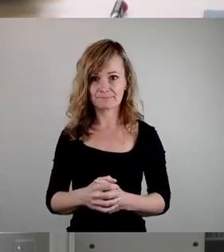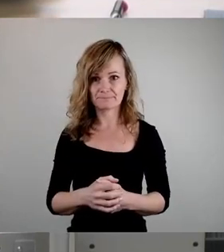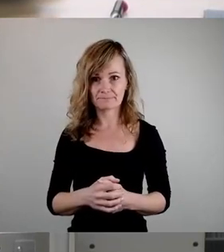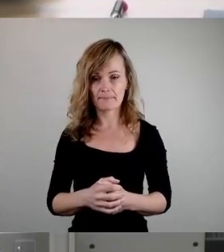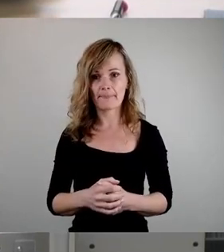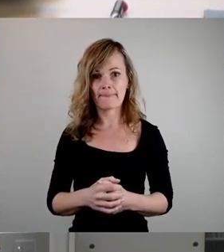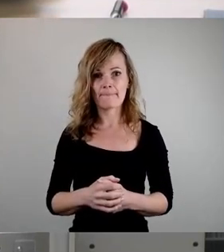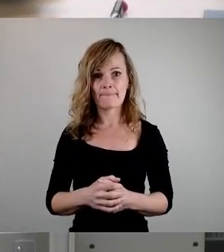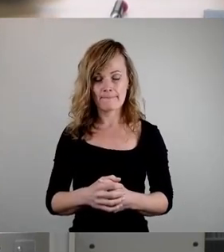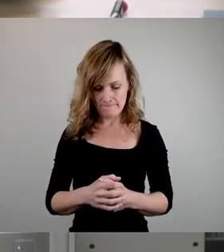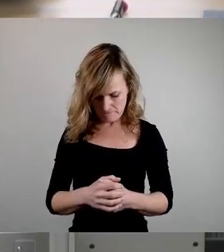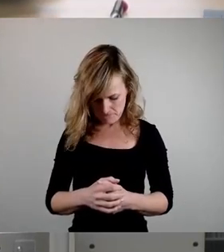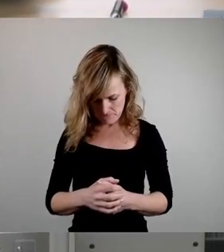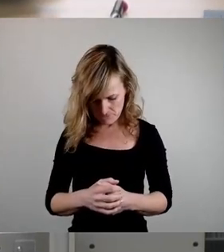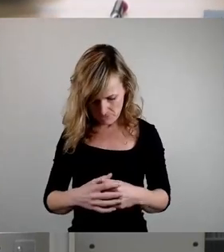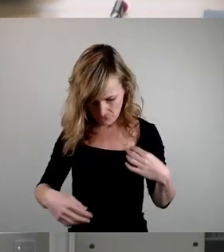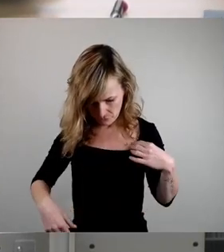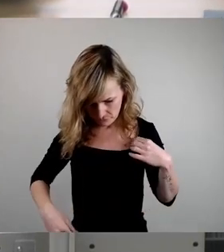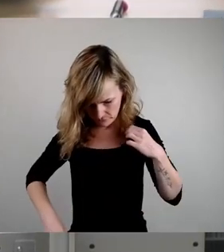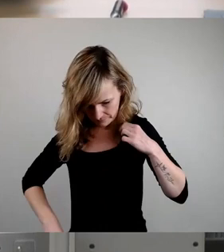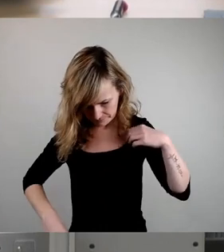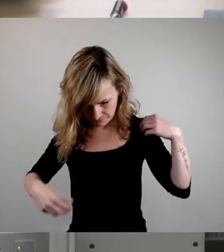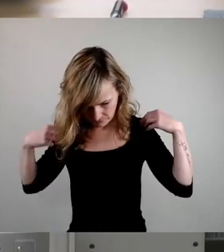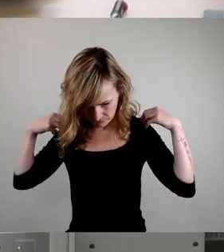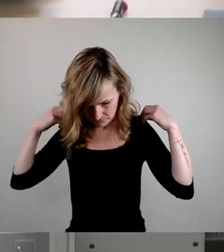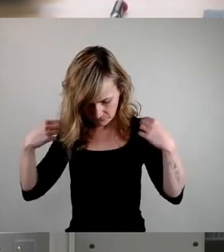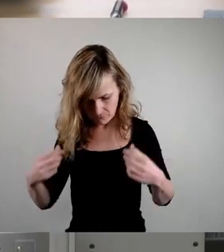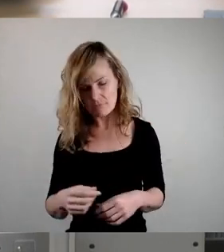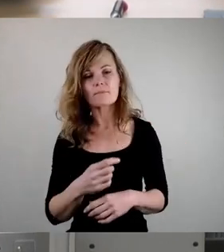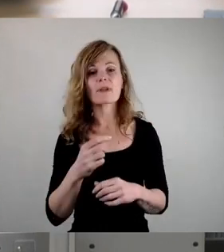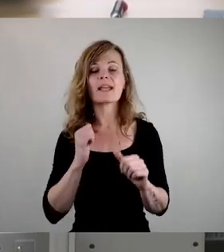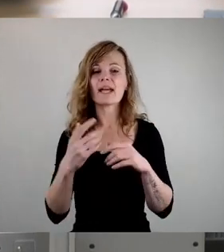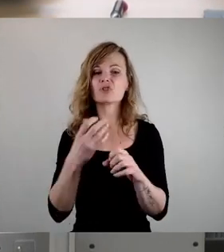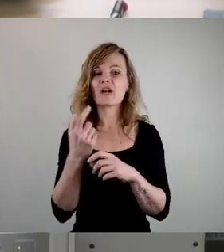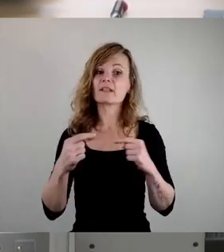jetzt hier eine sehr leidenschaftliche Debatte bezüglich